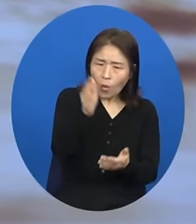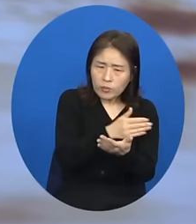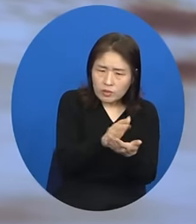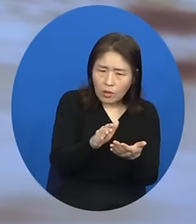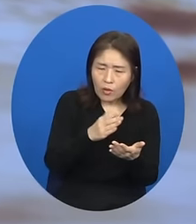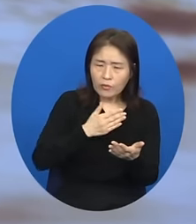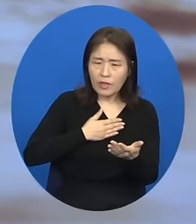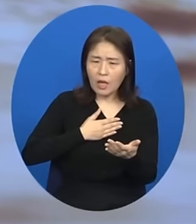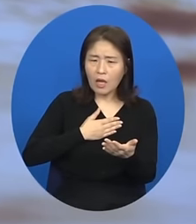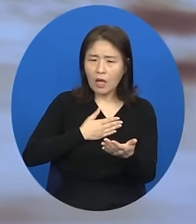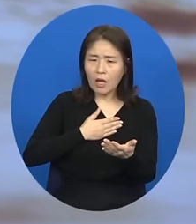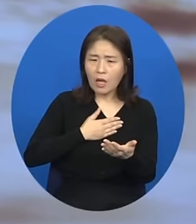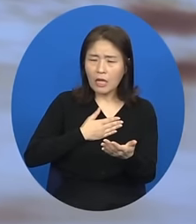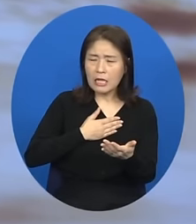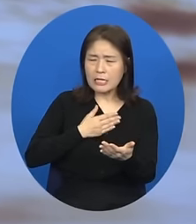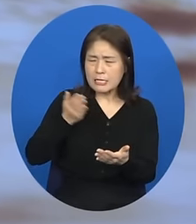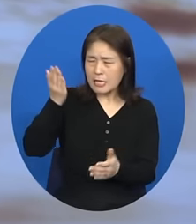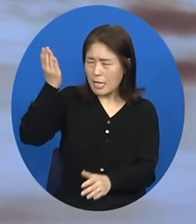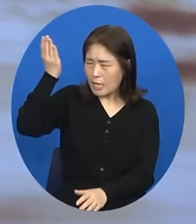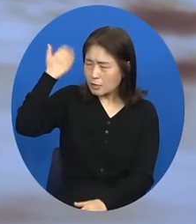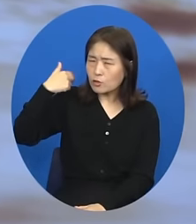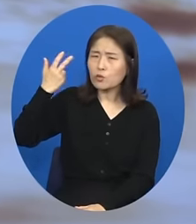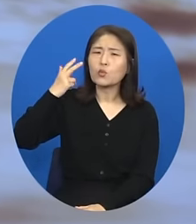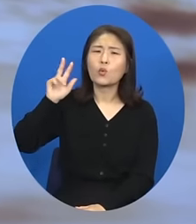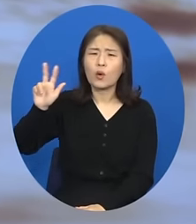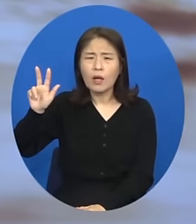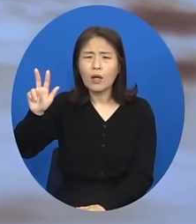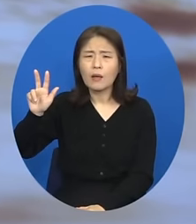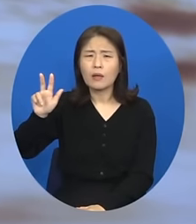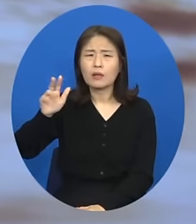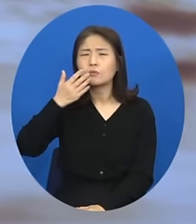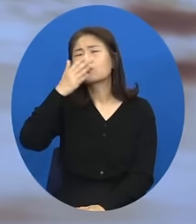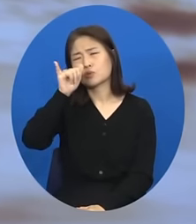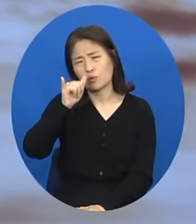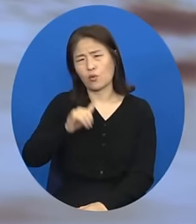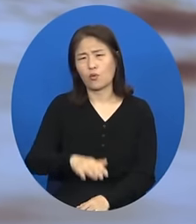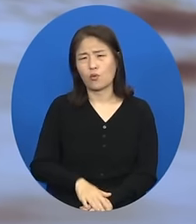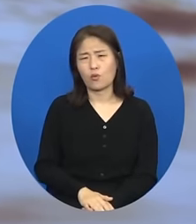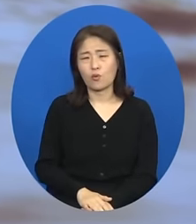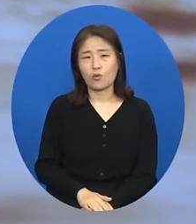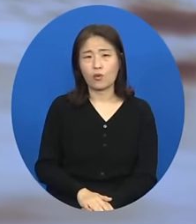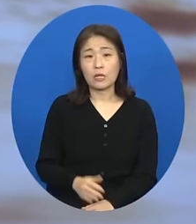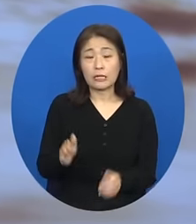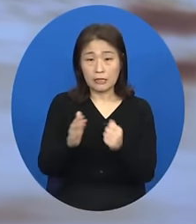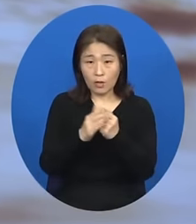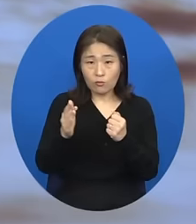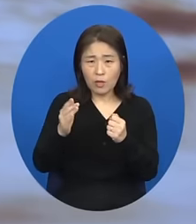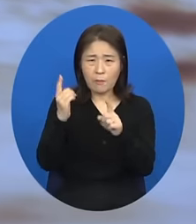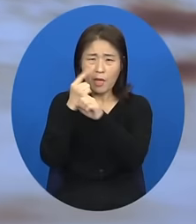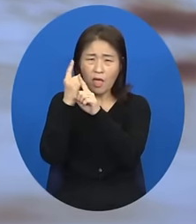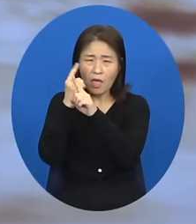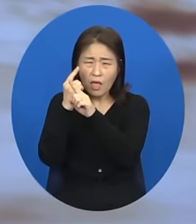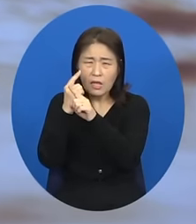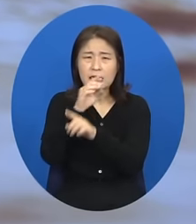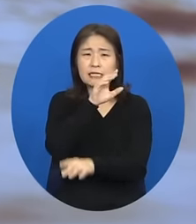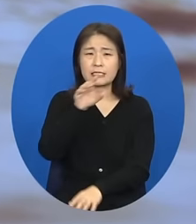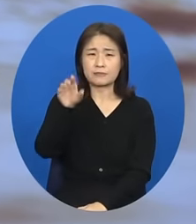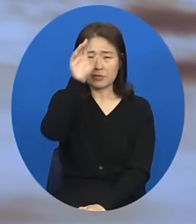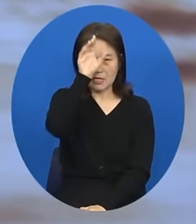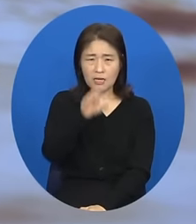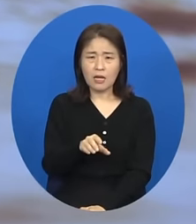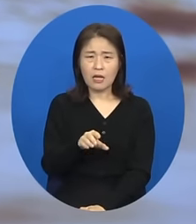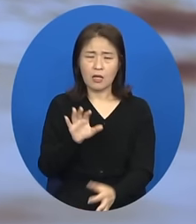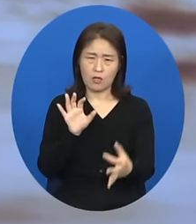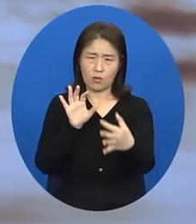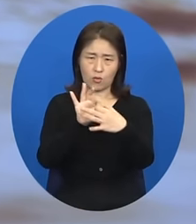십자가는 진정한 행복과 자유를 주었지만 제게는 매일의 십자가가 필요했습니다. 여러분, 알리스터